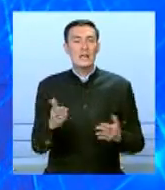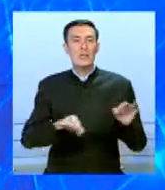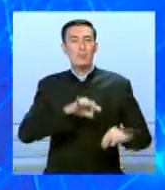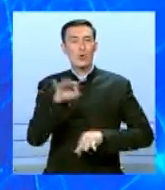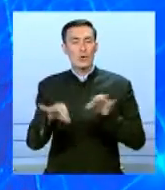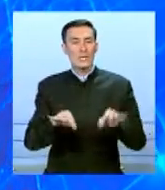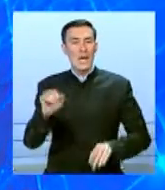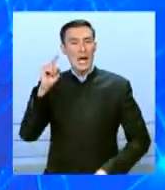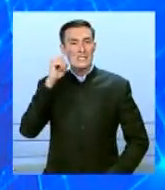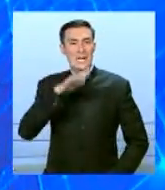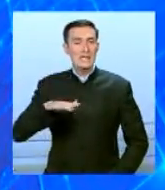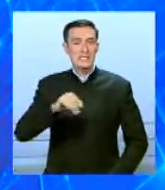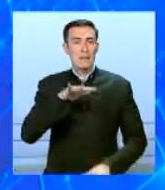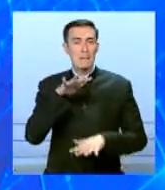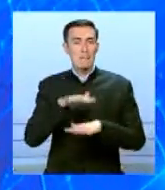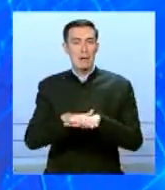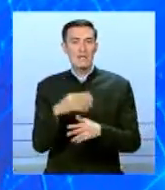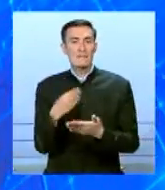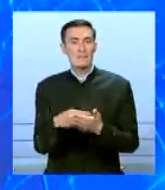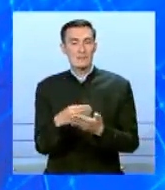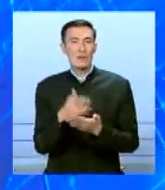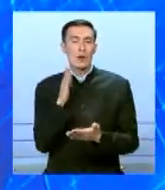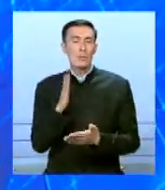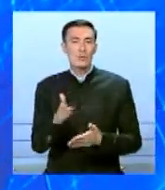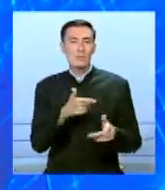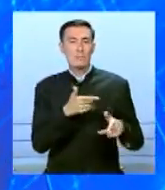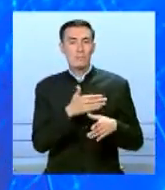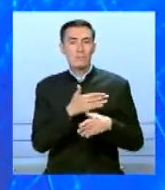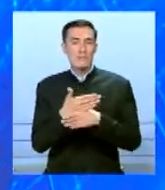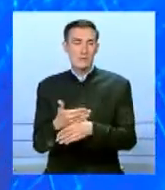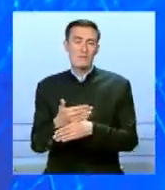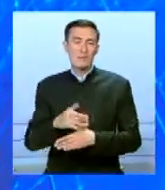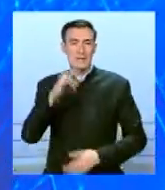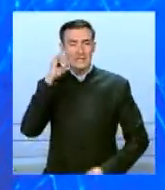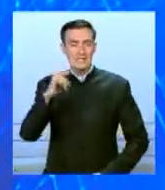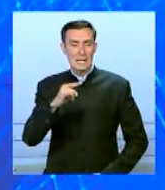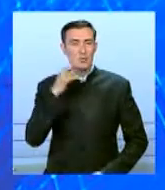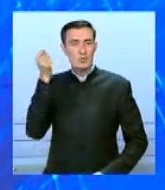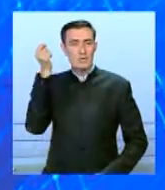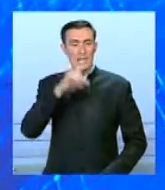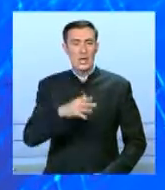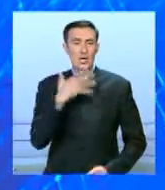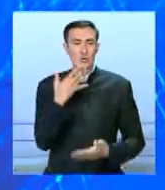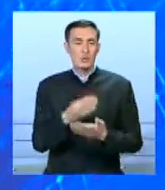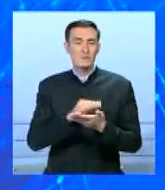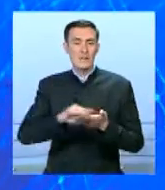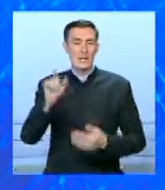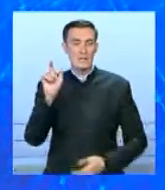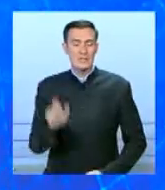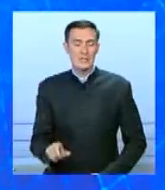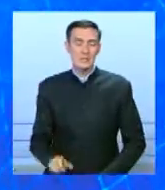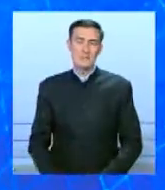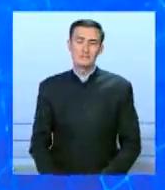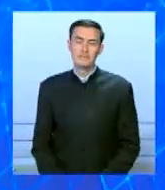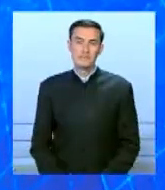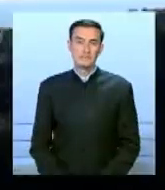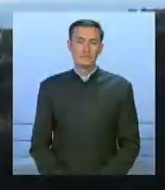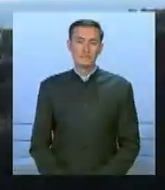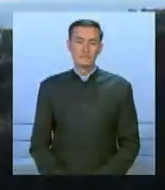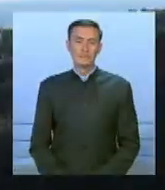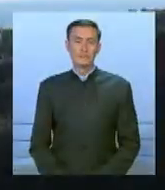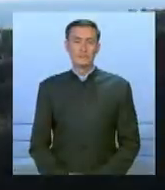банк инфраструктурных инвестиций готов профинансировать в Казахстане, узнал наш собственный корреспондент в Южной Корее Владислав Цой.